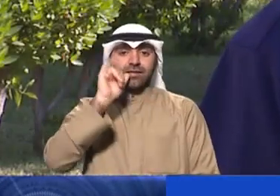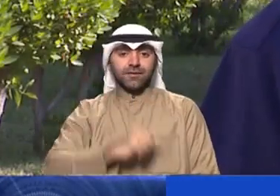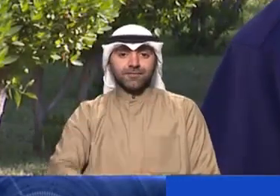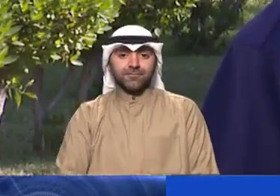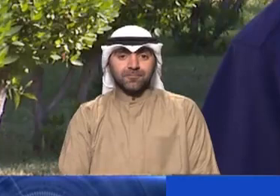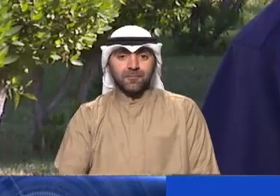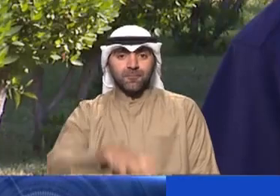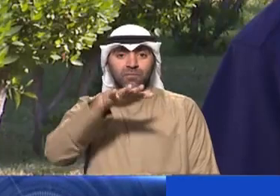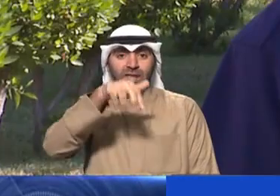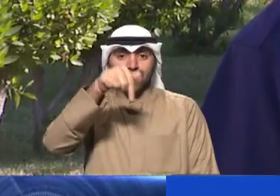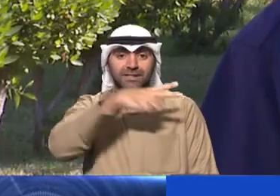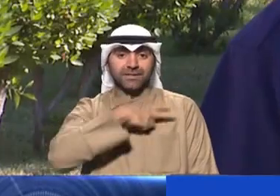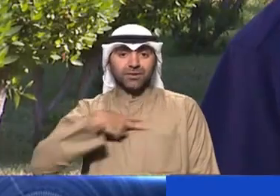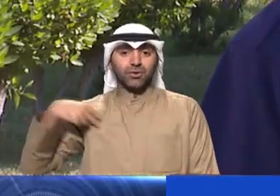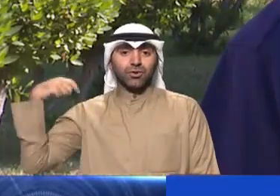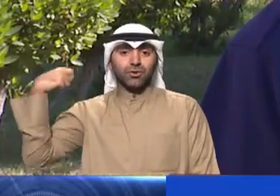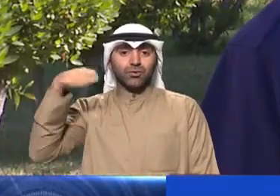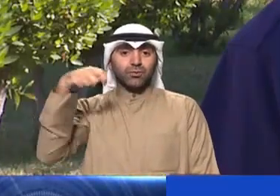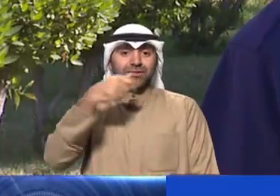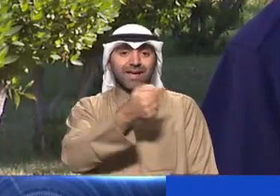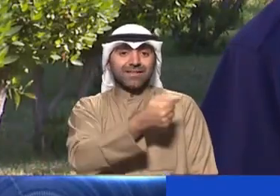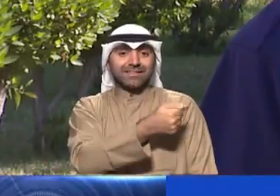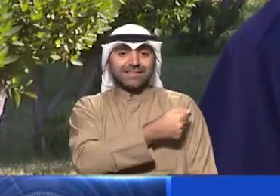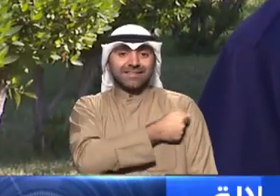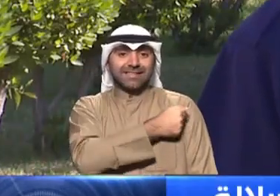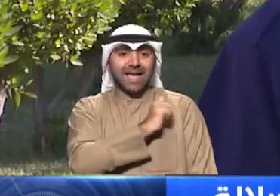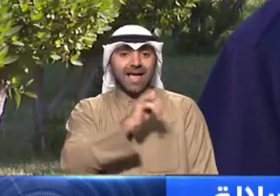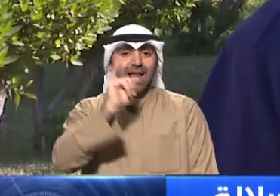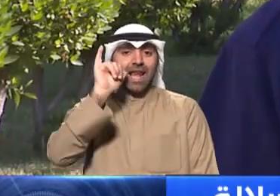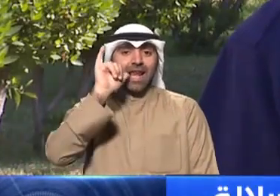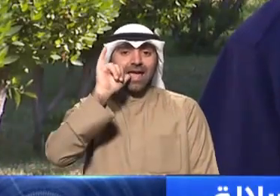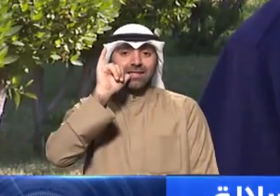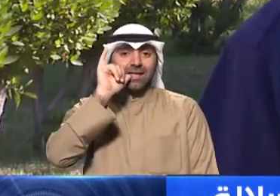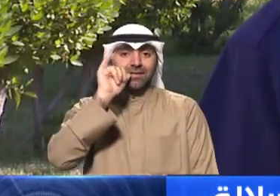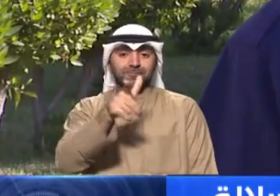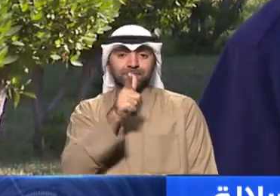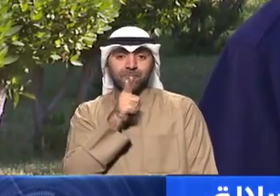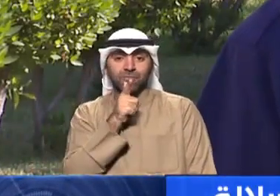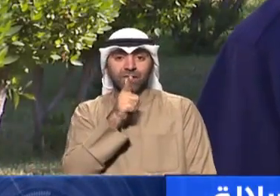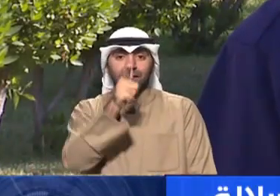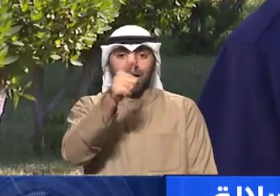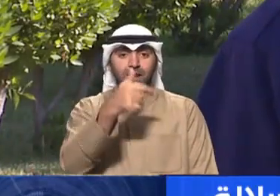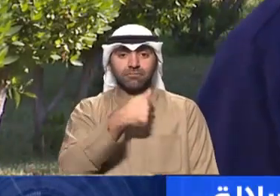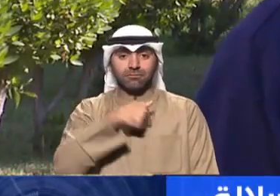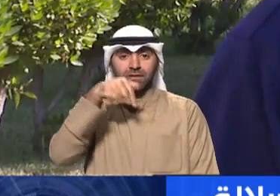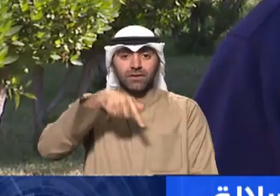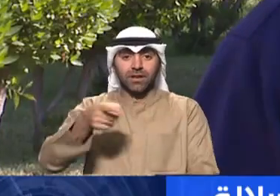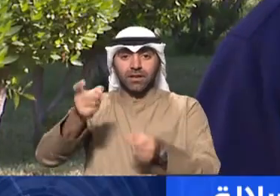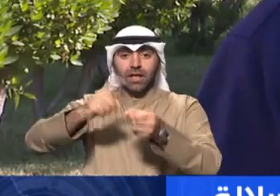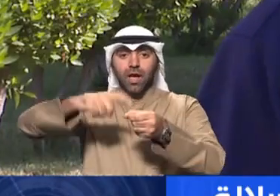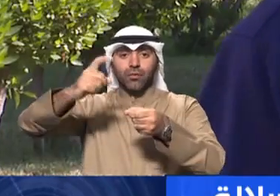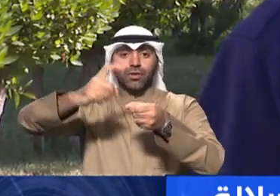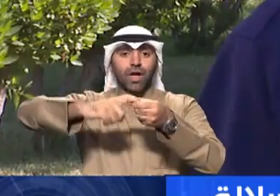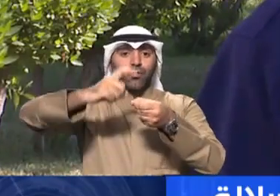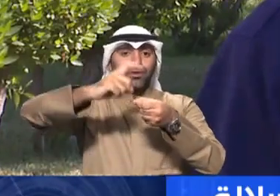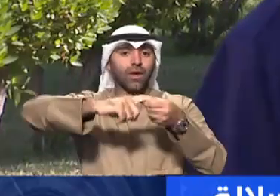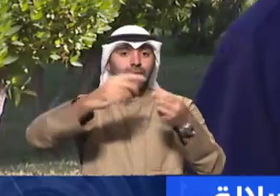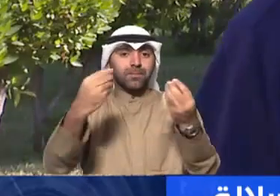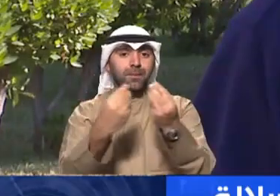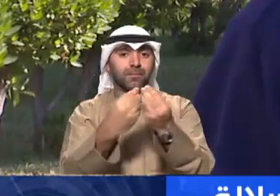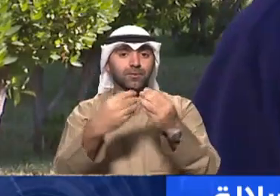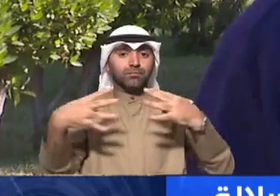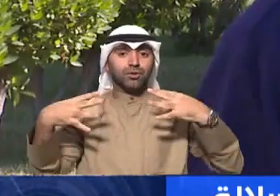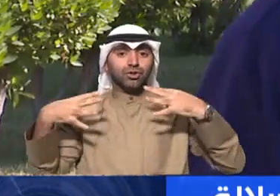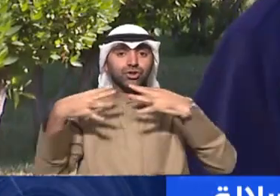من المؤسسات العلمية، تقريبا 12 مؤسسة بينها تعاون للكشف الدوري،